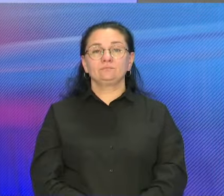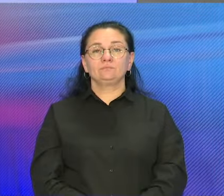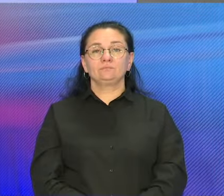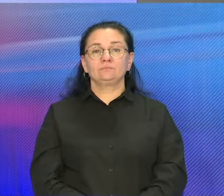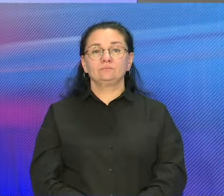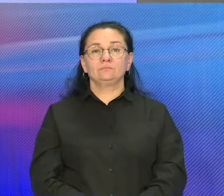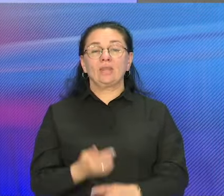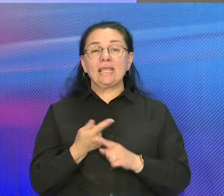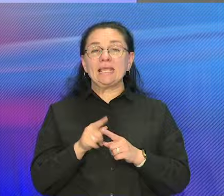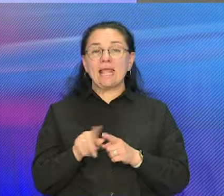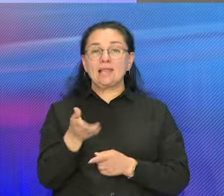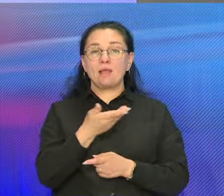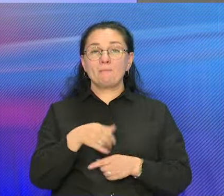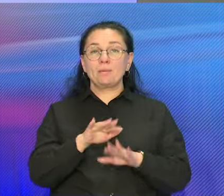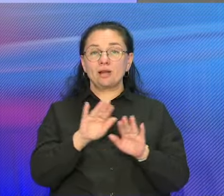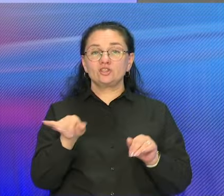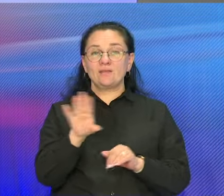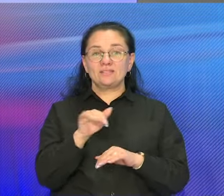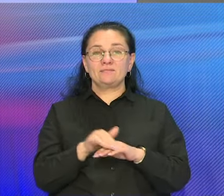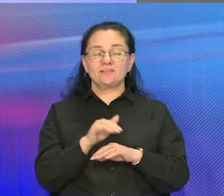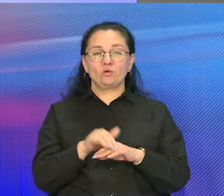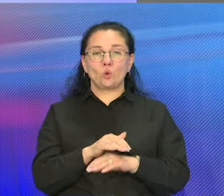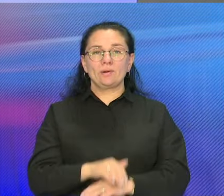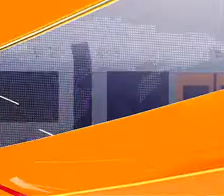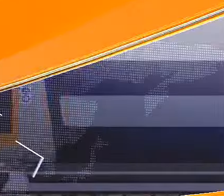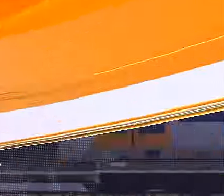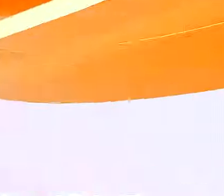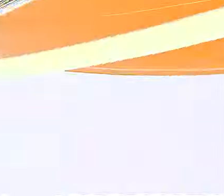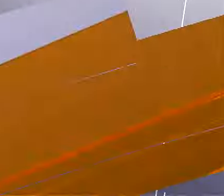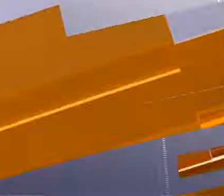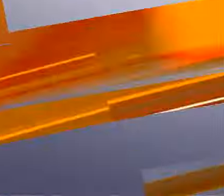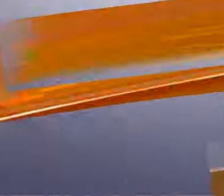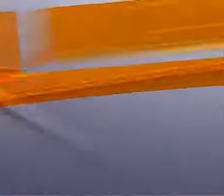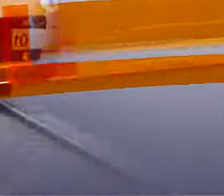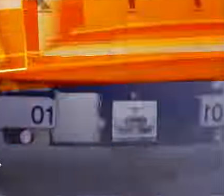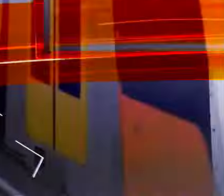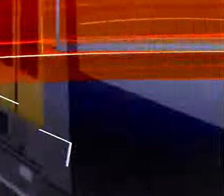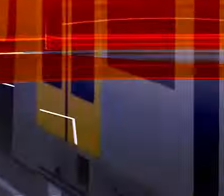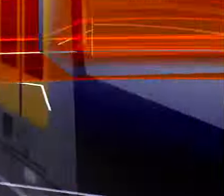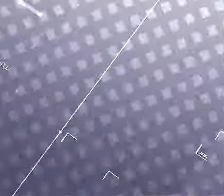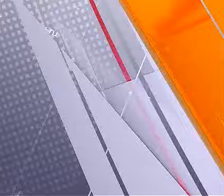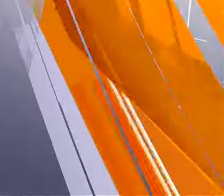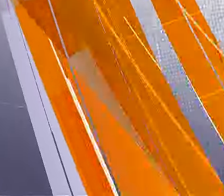И на этом мы развитываемся у сего доброго за субтитры Алексею